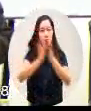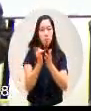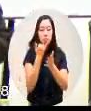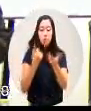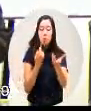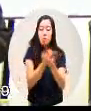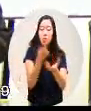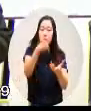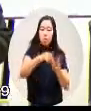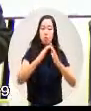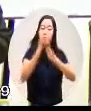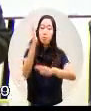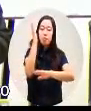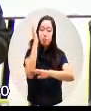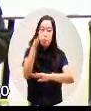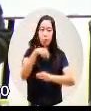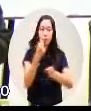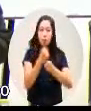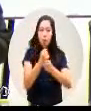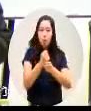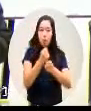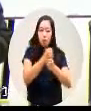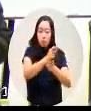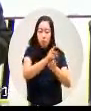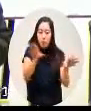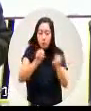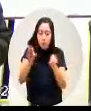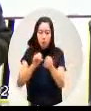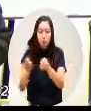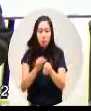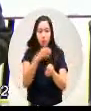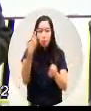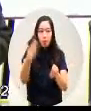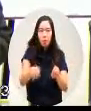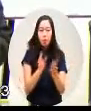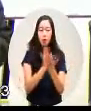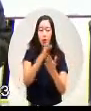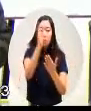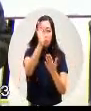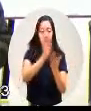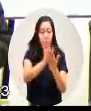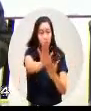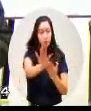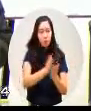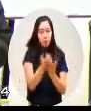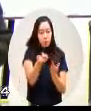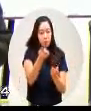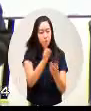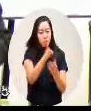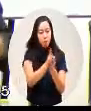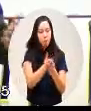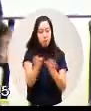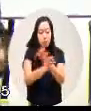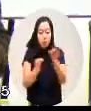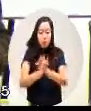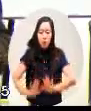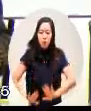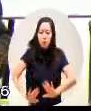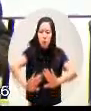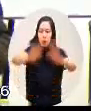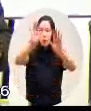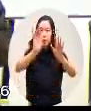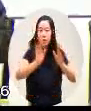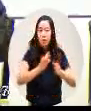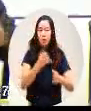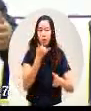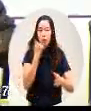来安尼市政府，会当做真大的资产，所以讲未来你带动起来。经济好起来，